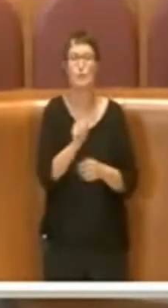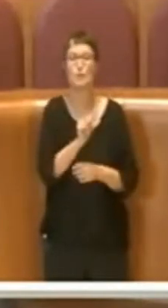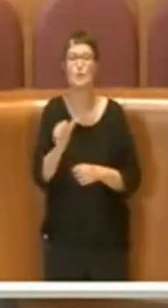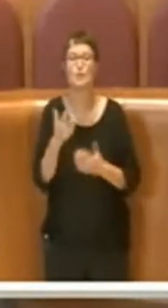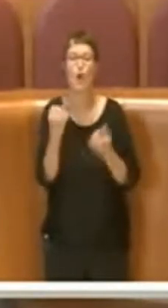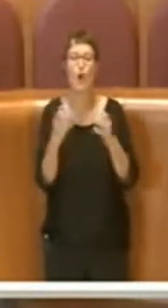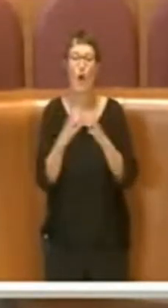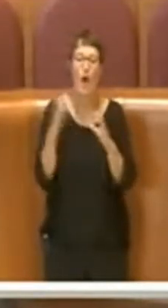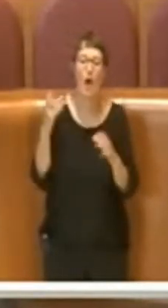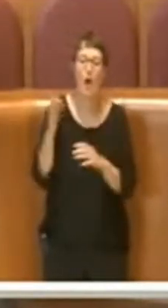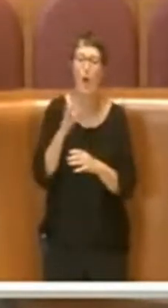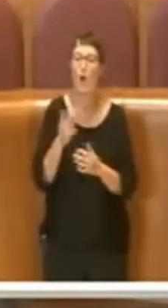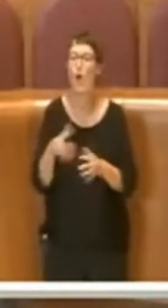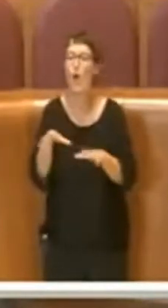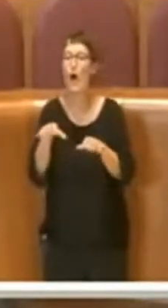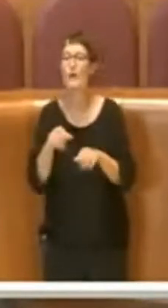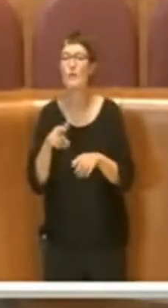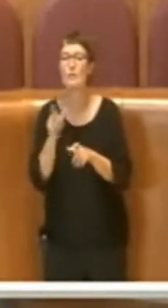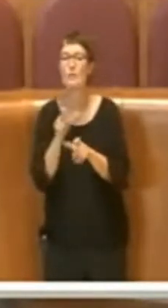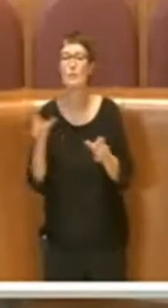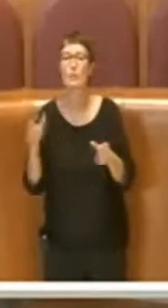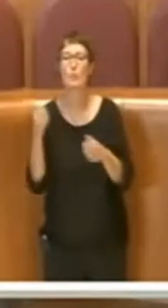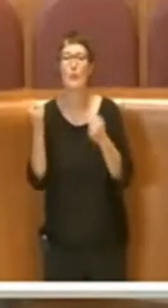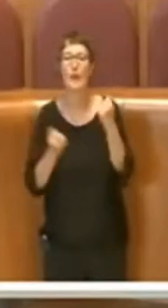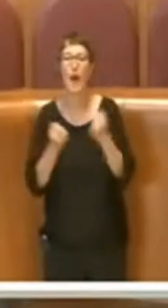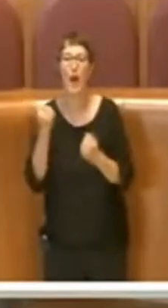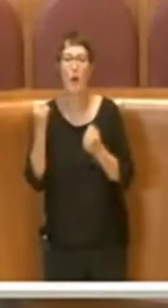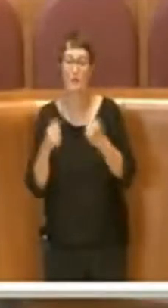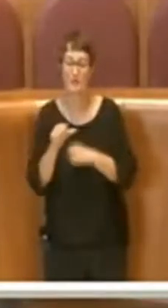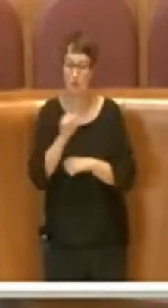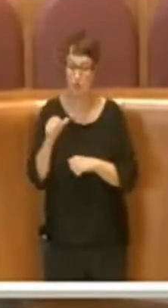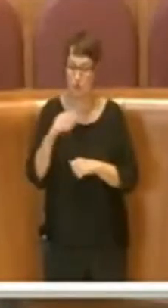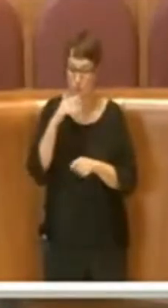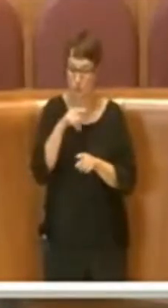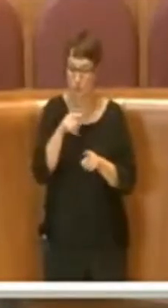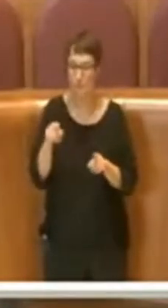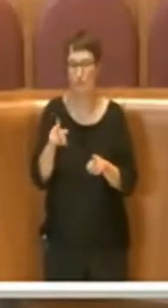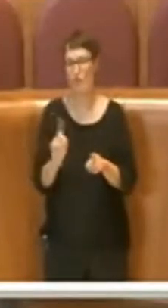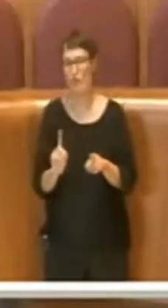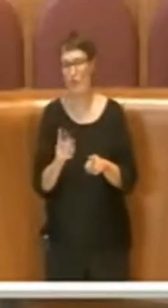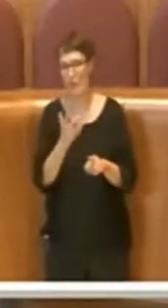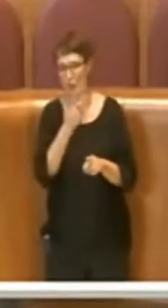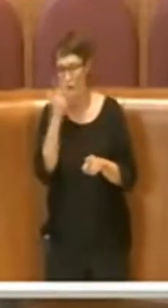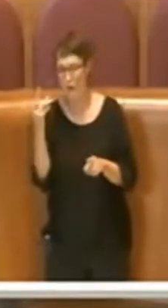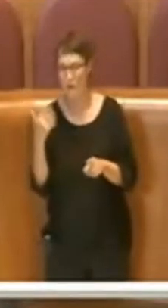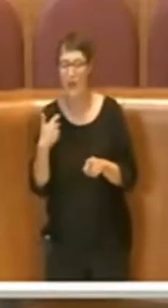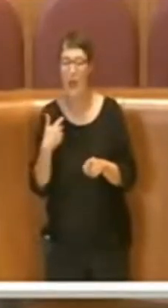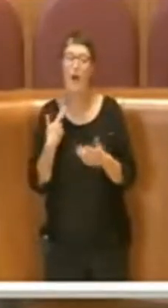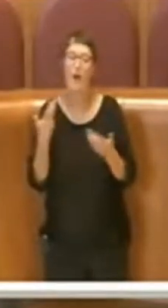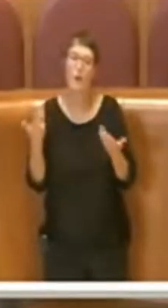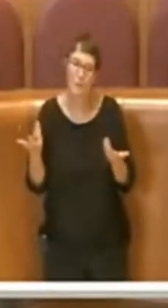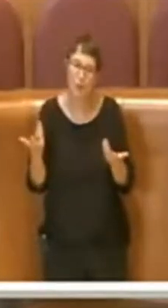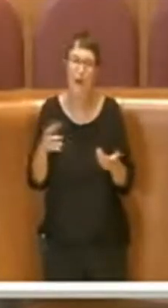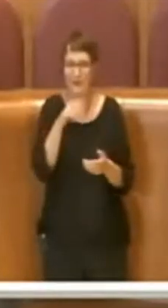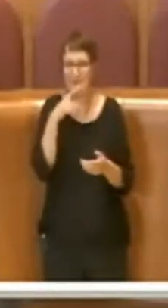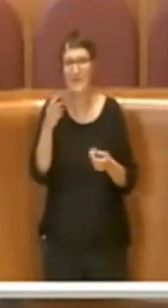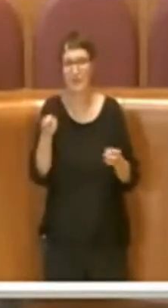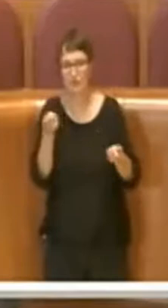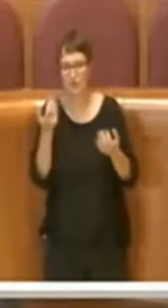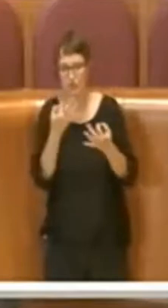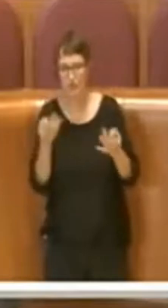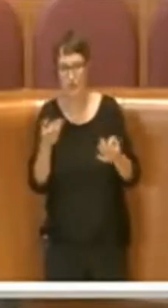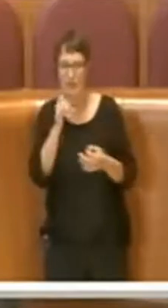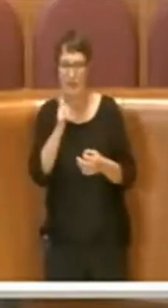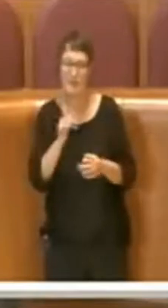va anche guidato e gestito bene, però dei passi avanti concreti nella gestione